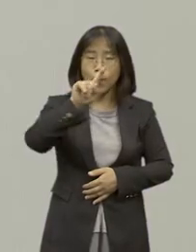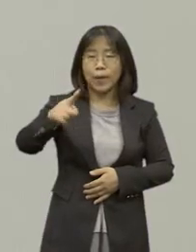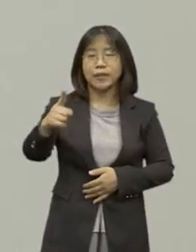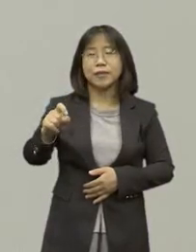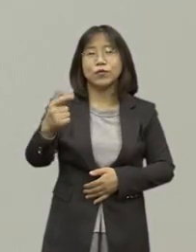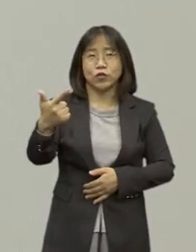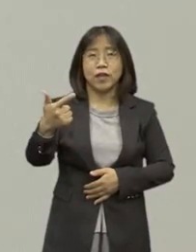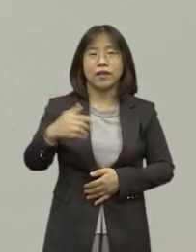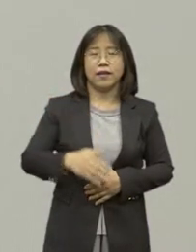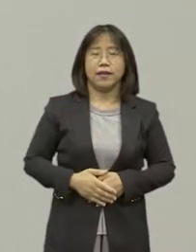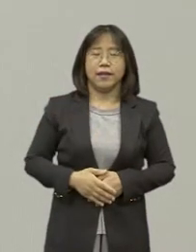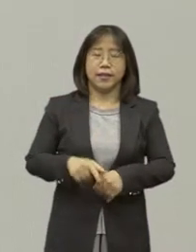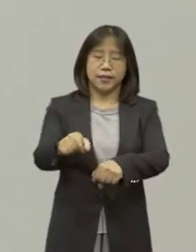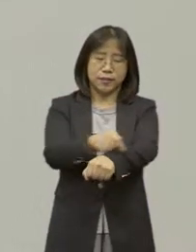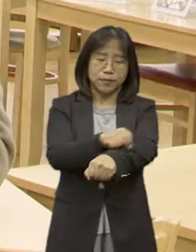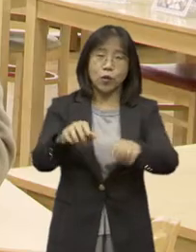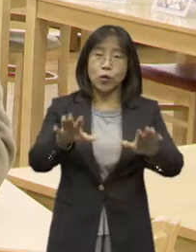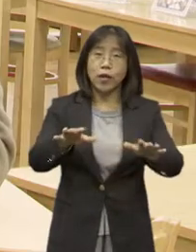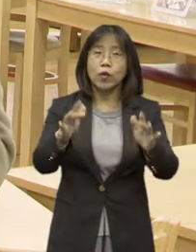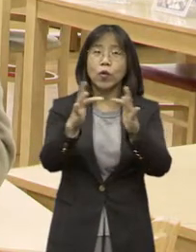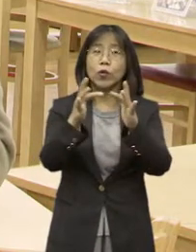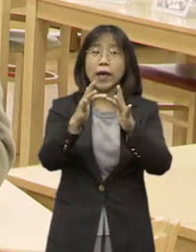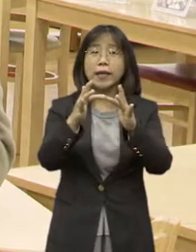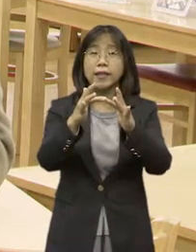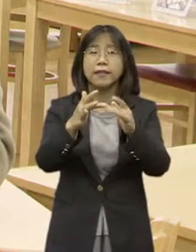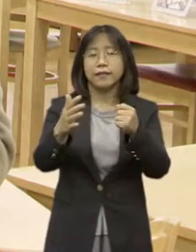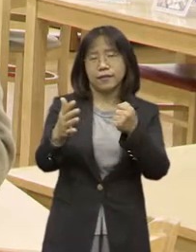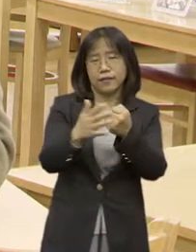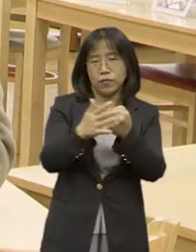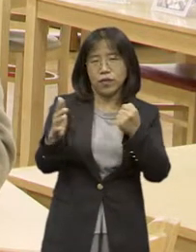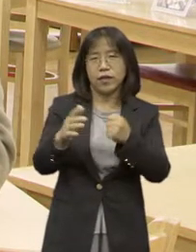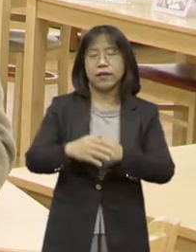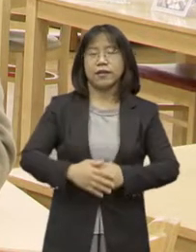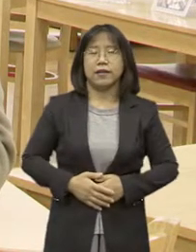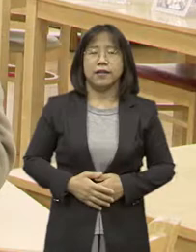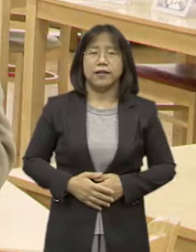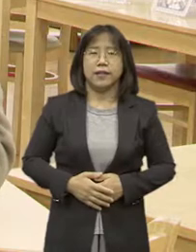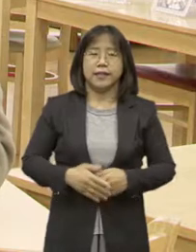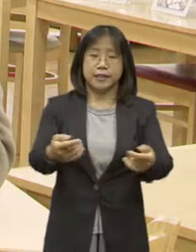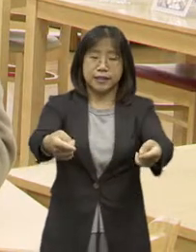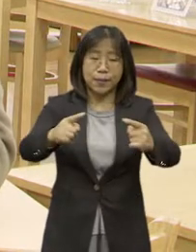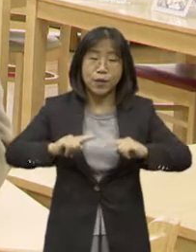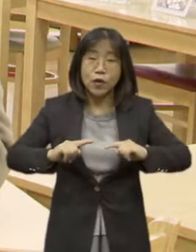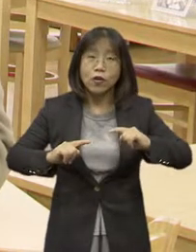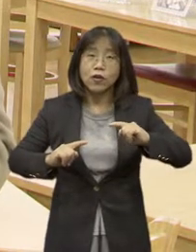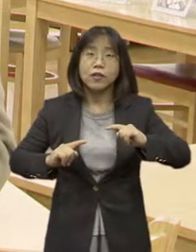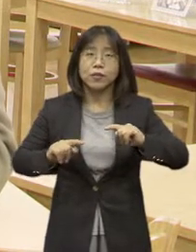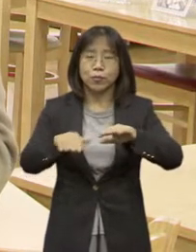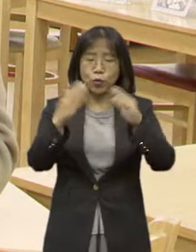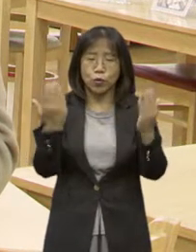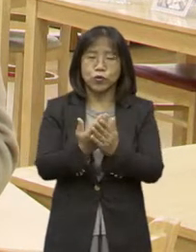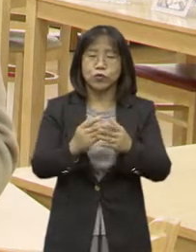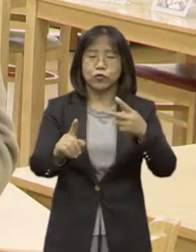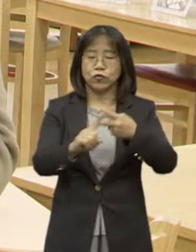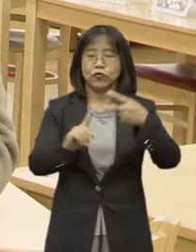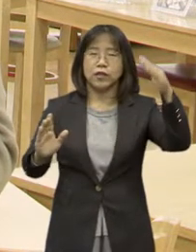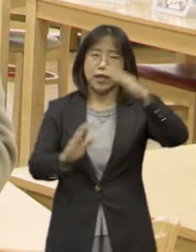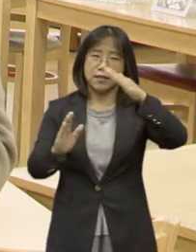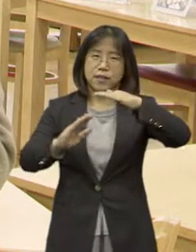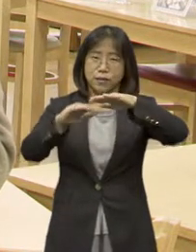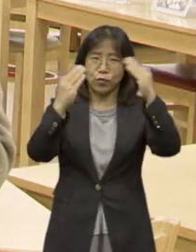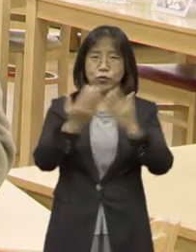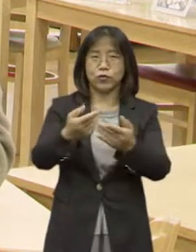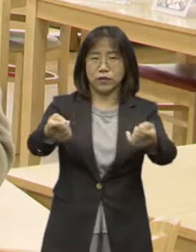운영됩니다. 특히 올해는 온라인으로 열리는 특성을 우리가 감안해서 참여 대상을 중학생